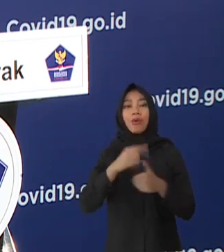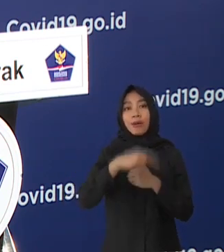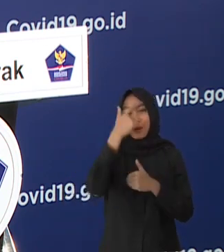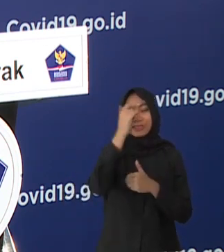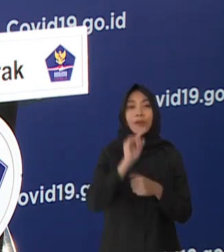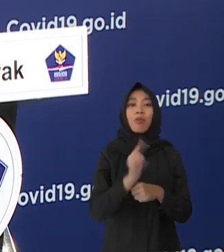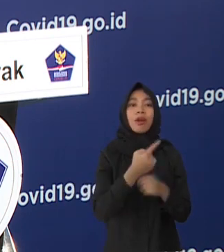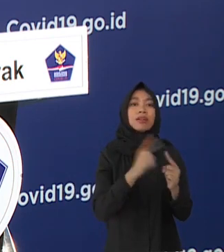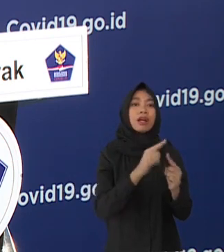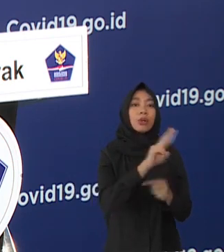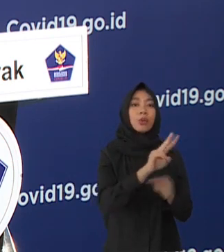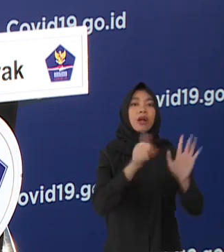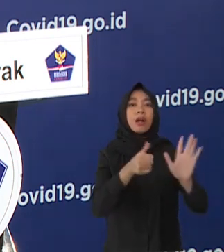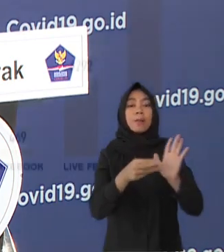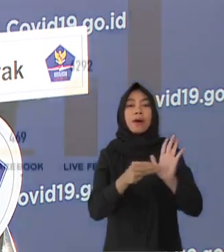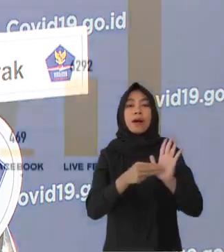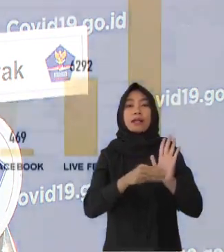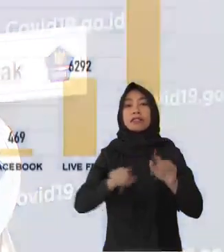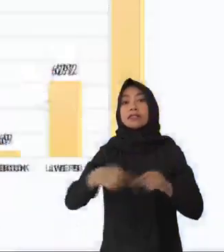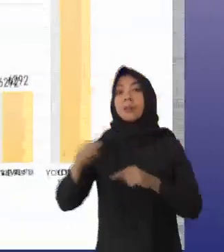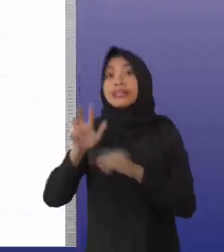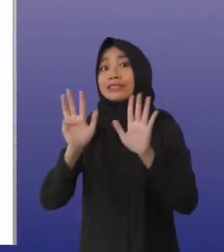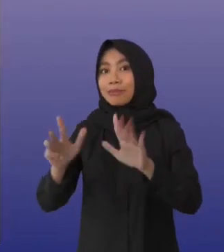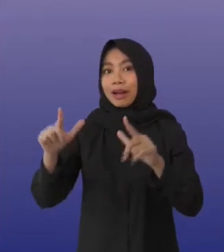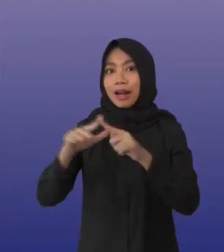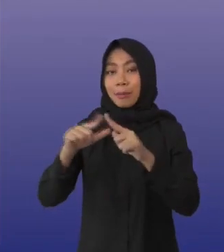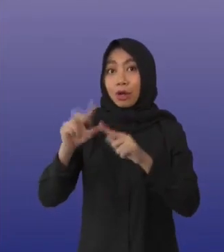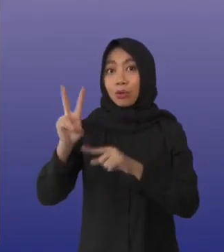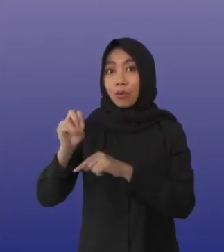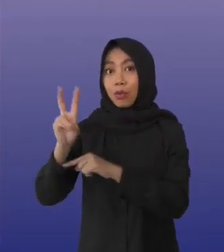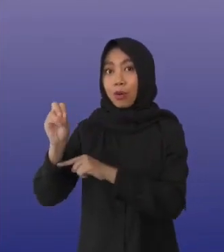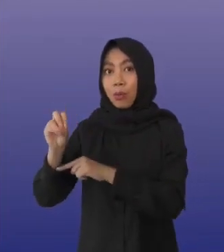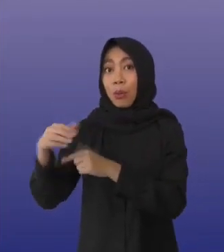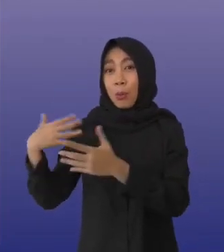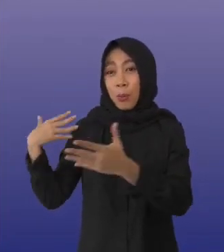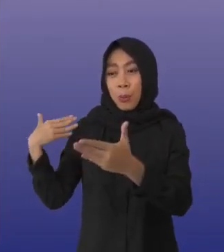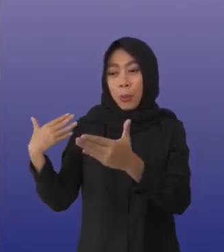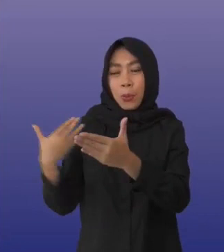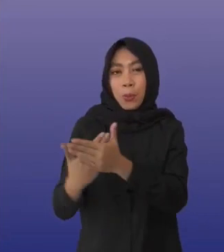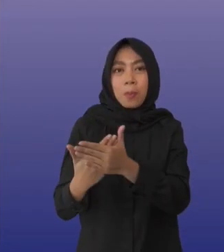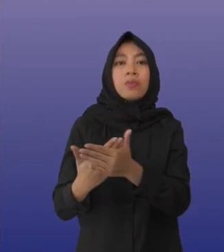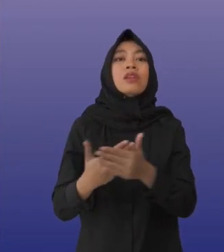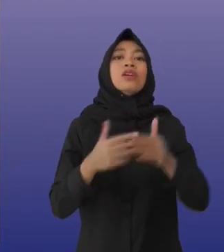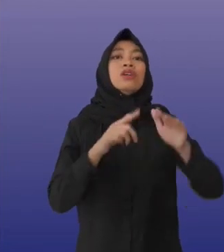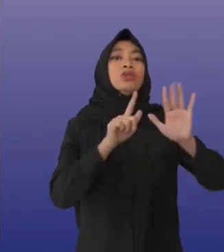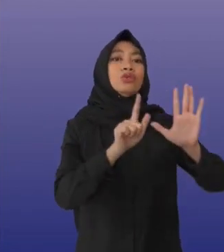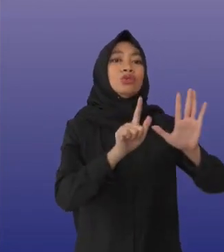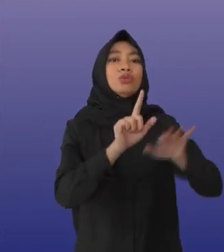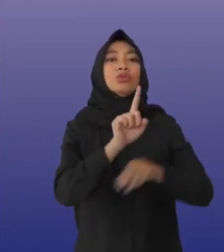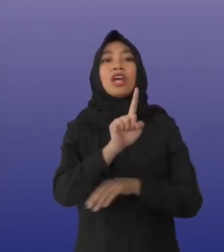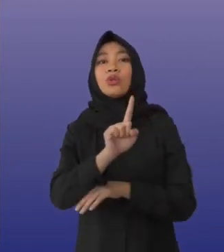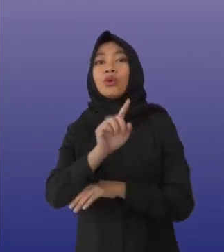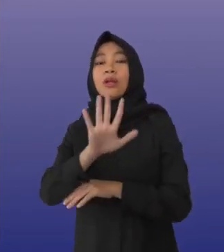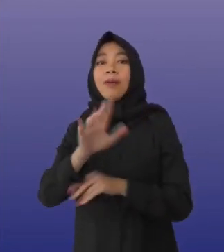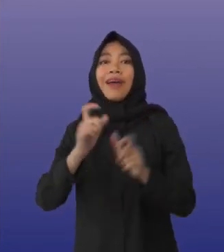tanggal 26 Maret sampai tanggal 9 April 2020 sudah 715 sekolah